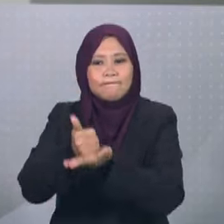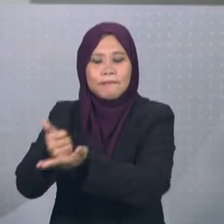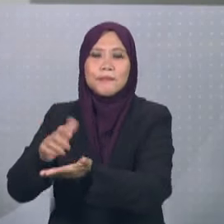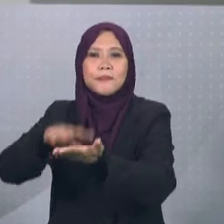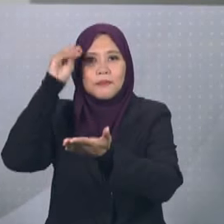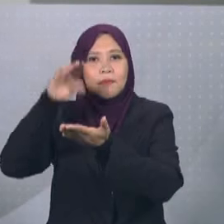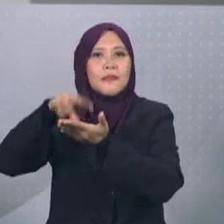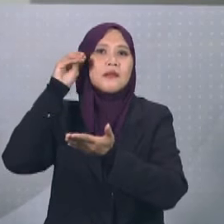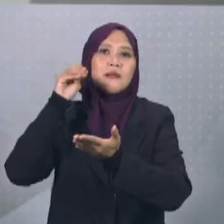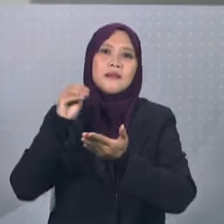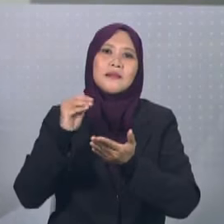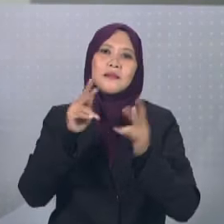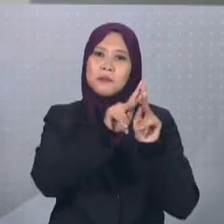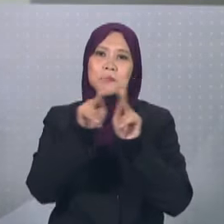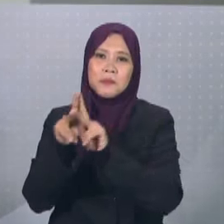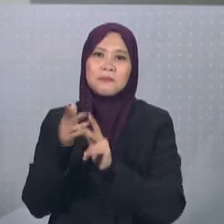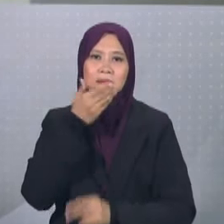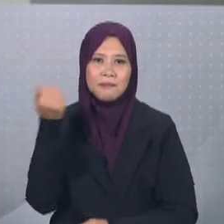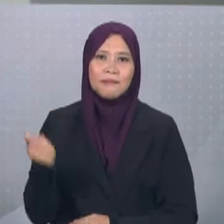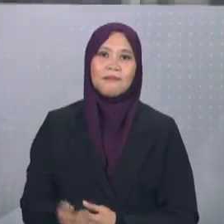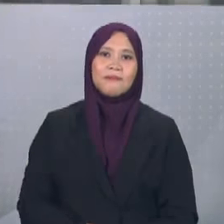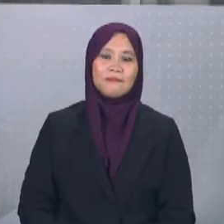juga. Terima kasih.